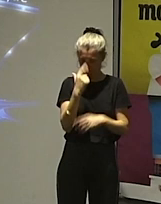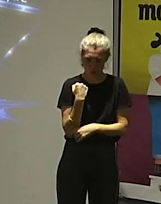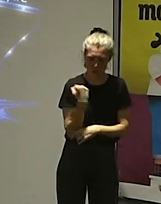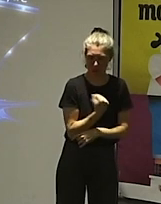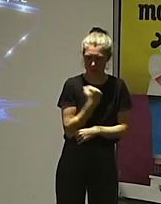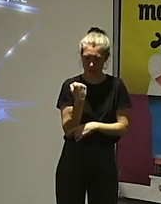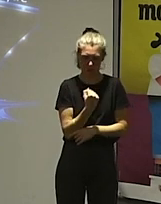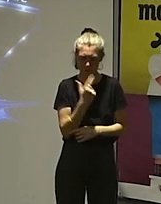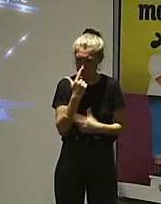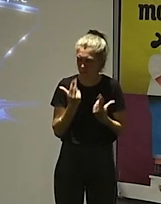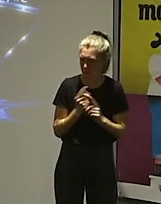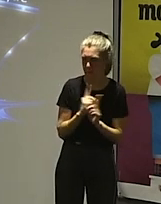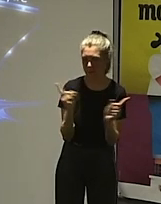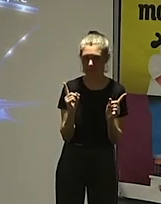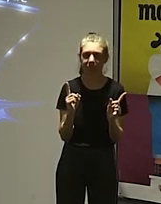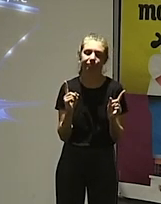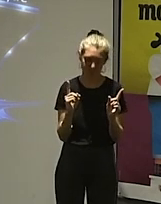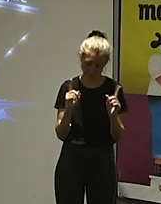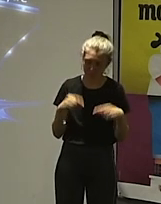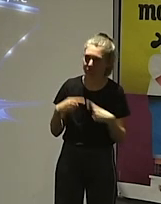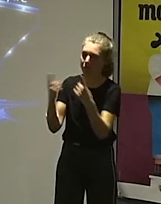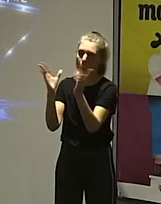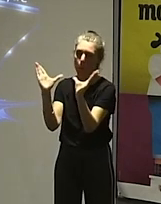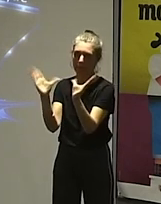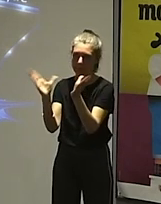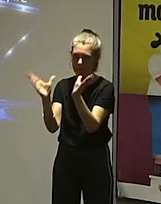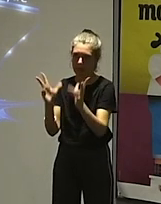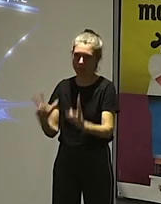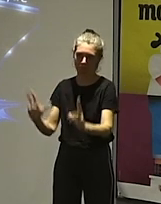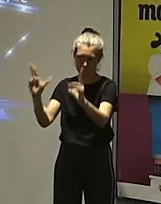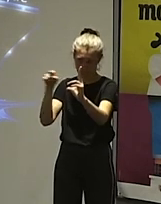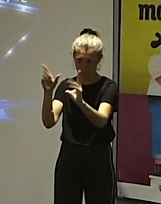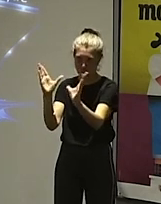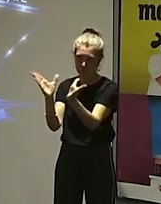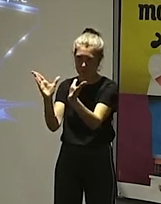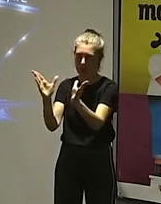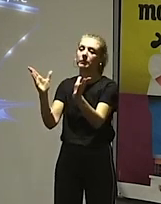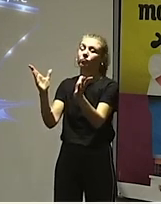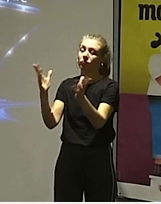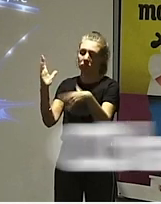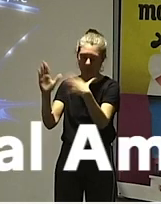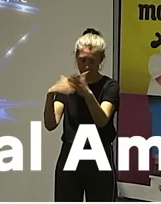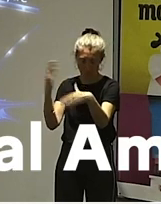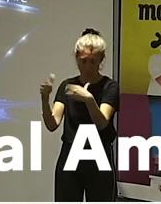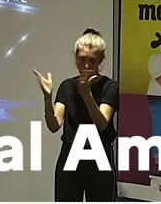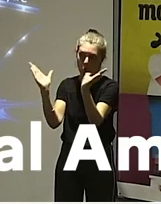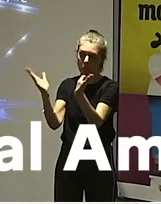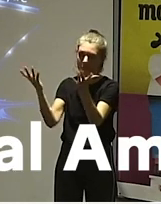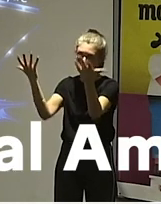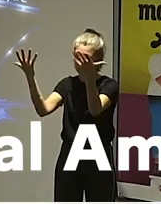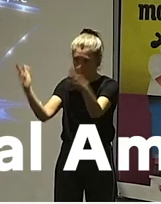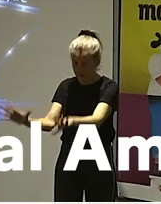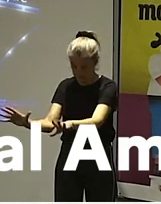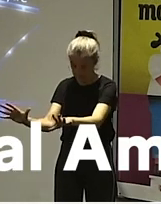et j'ai été hospitalisée. Et à la suite de cette hospitalisation, j'ai eu